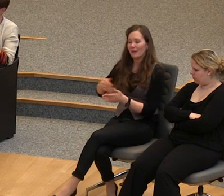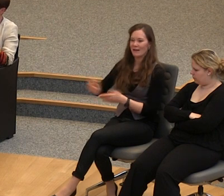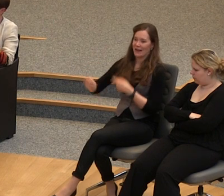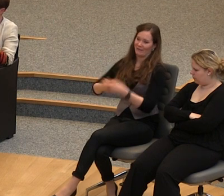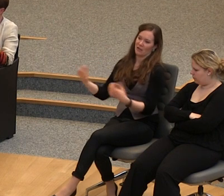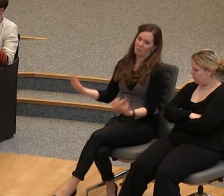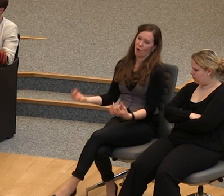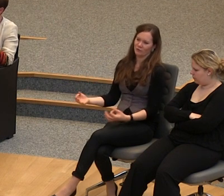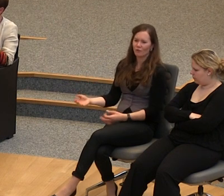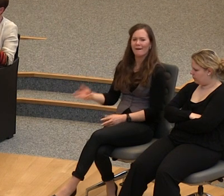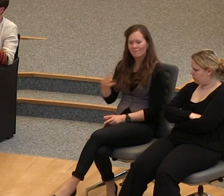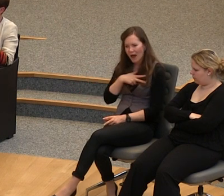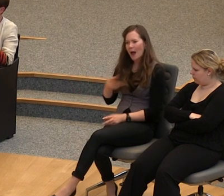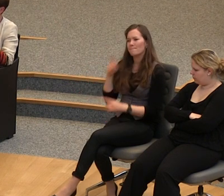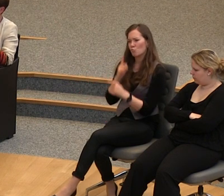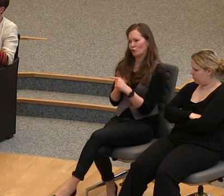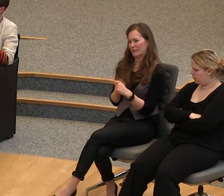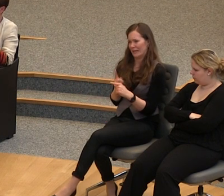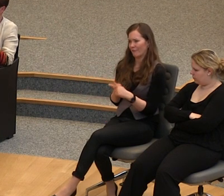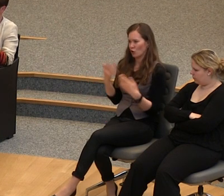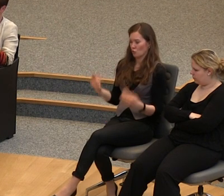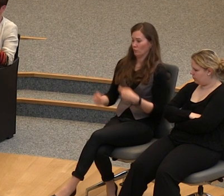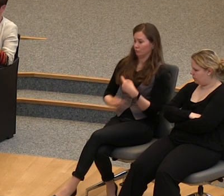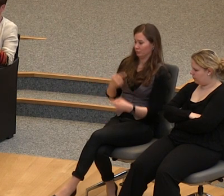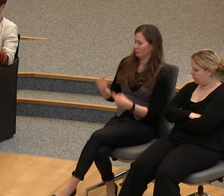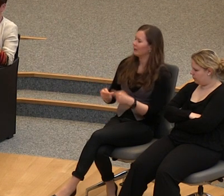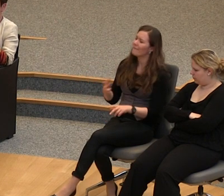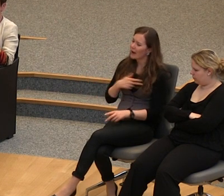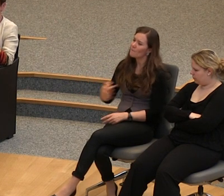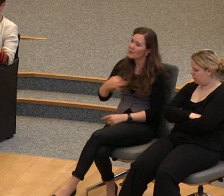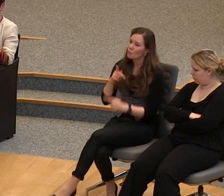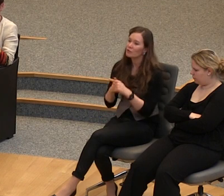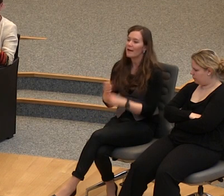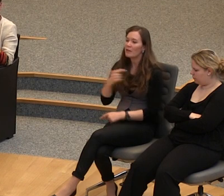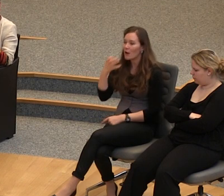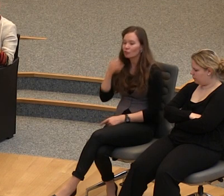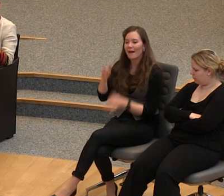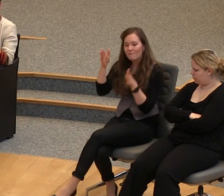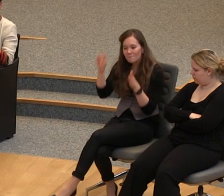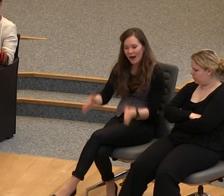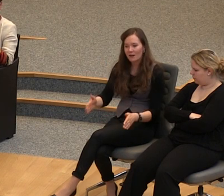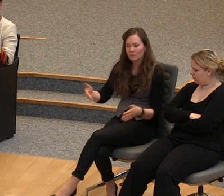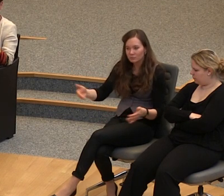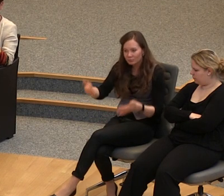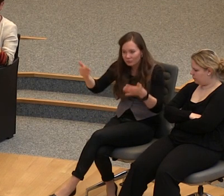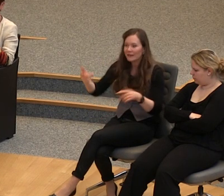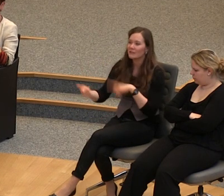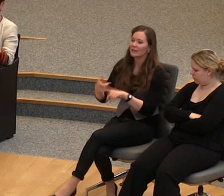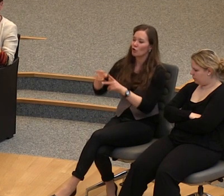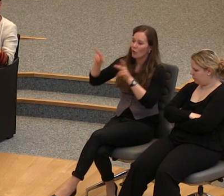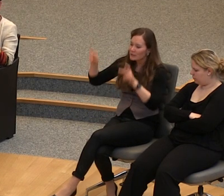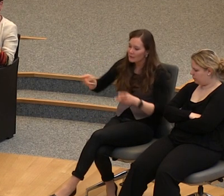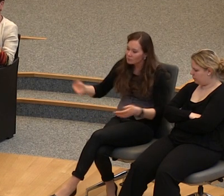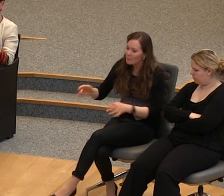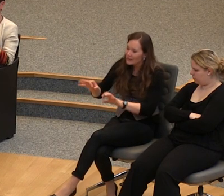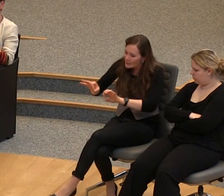Und das finde ich das sehr Positive an dieser Initiative. Wir wollen fachlich-konzeptionelle Weiterentwicklung